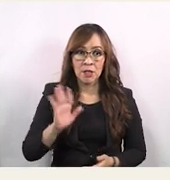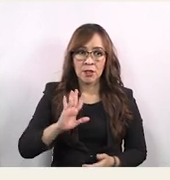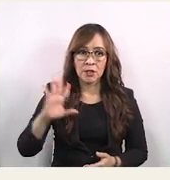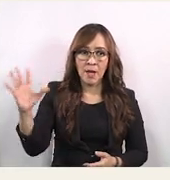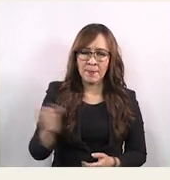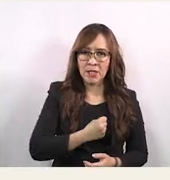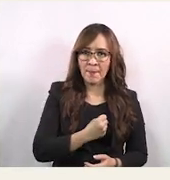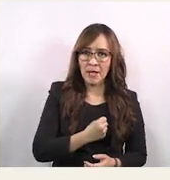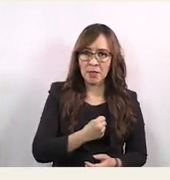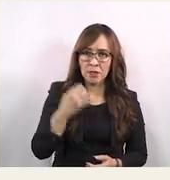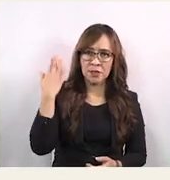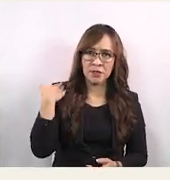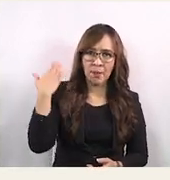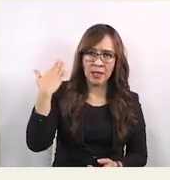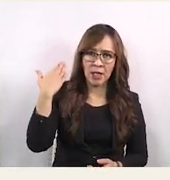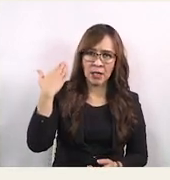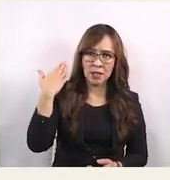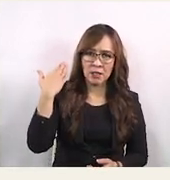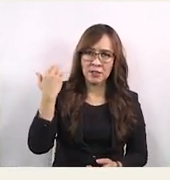ia tidak mendapat posisi proses posisi yang strategis